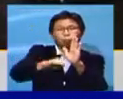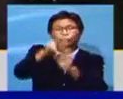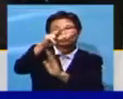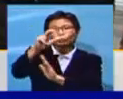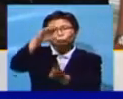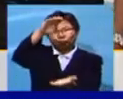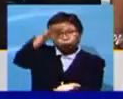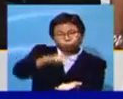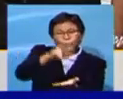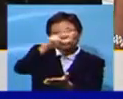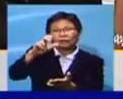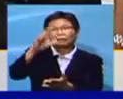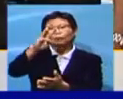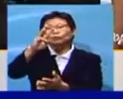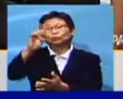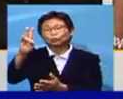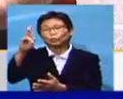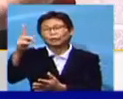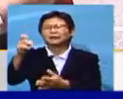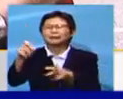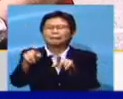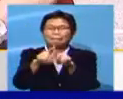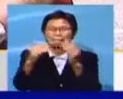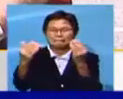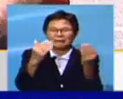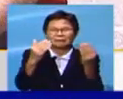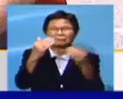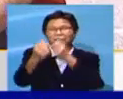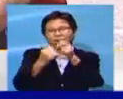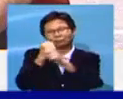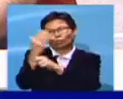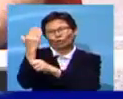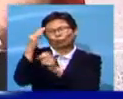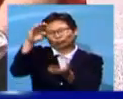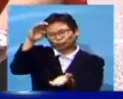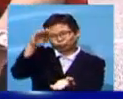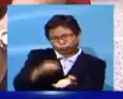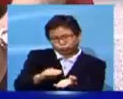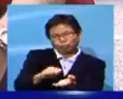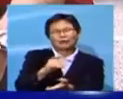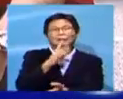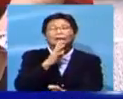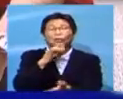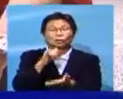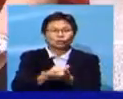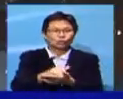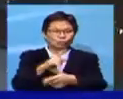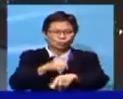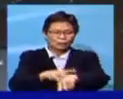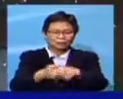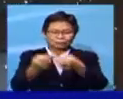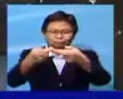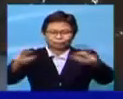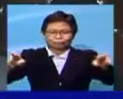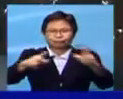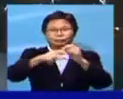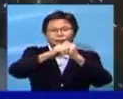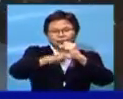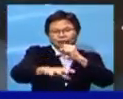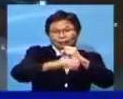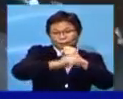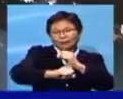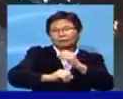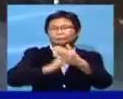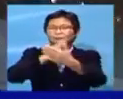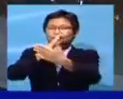367 kes berbanding tempoh sama tahun lalu acp Mohamad suukri menyatakannya selepas merasmikan kempen cegah